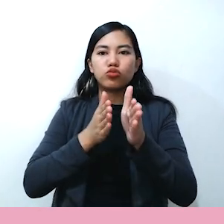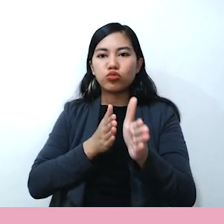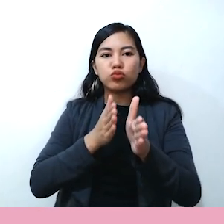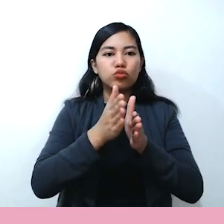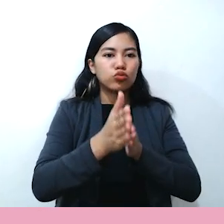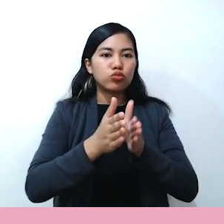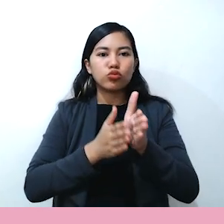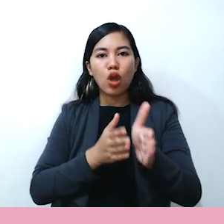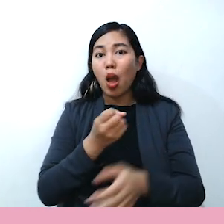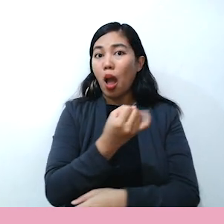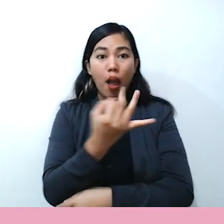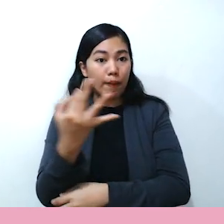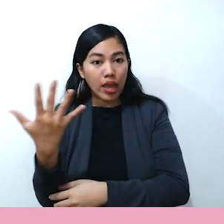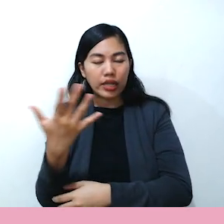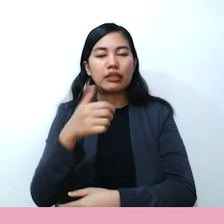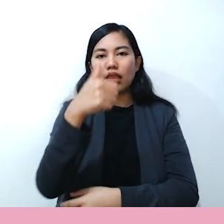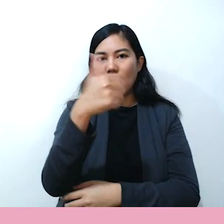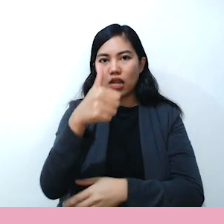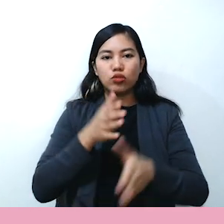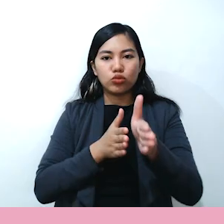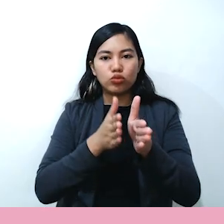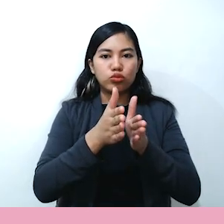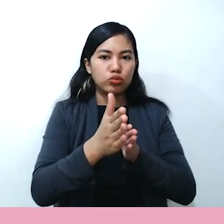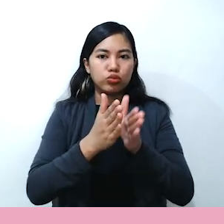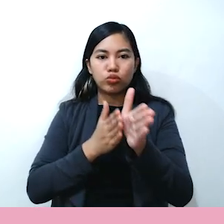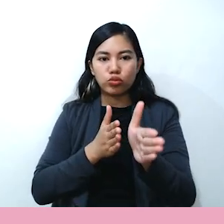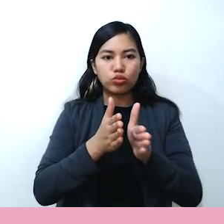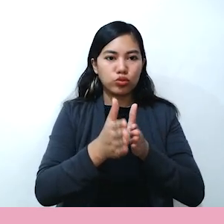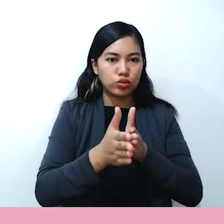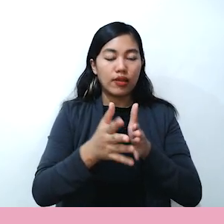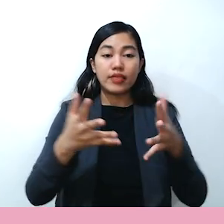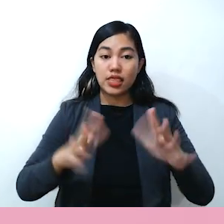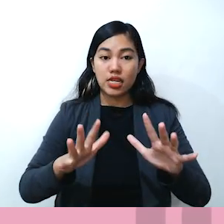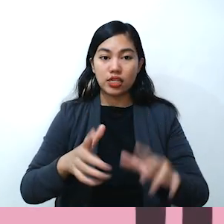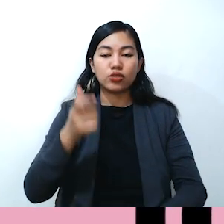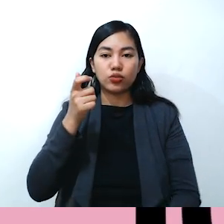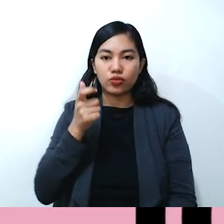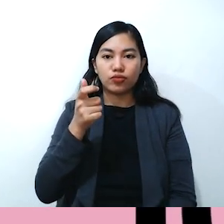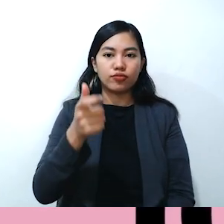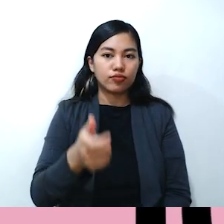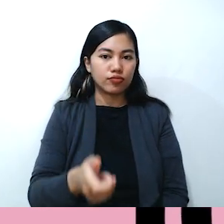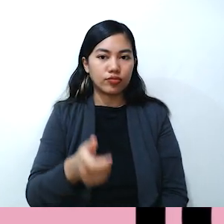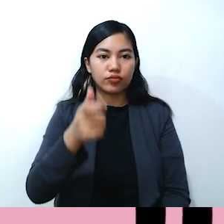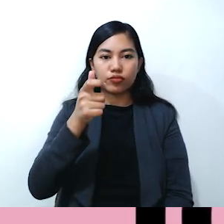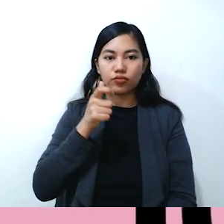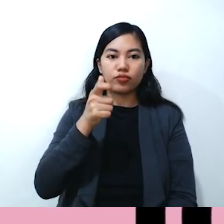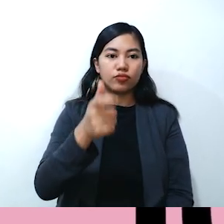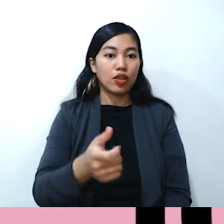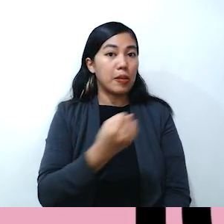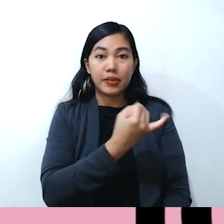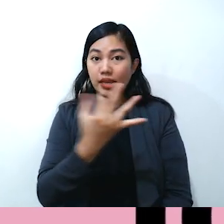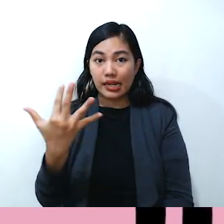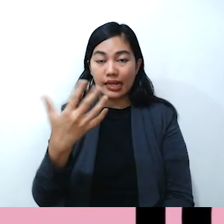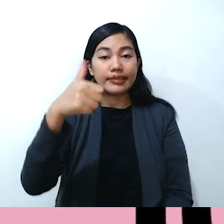10 beses pabalik-balik sa pagitan ng mga kamay ko. Pagkatapos, iginagalaw ko ang pen ng pataas at pababa ng 10